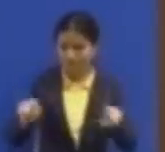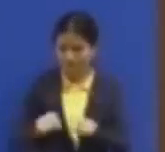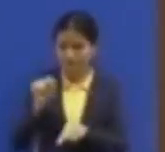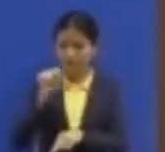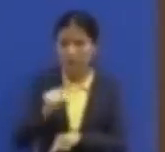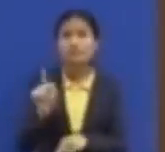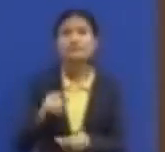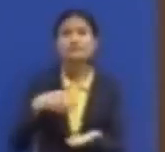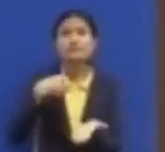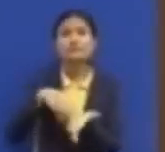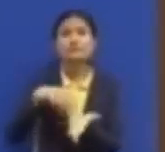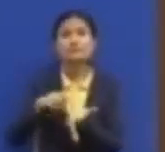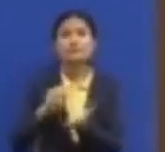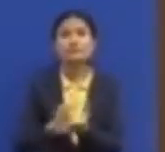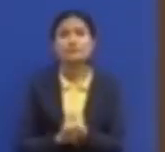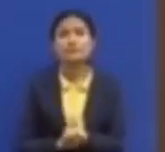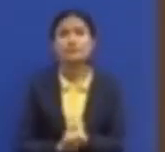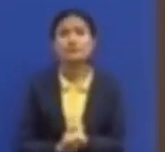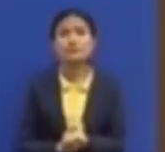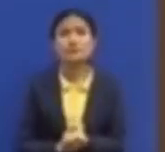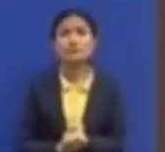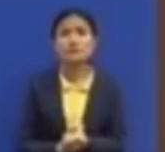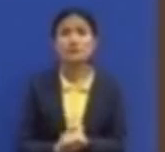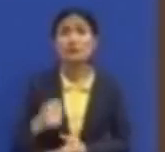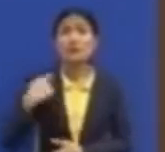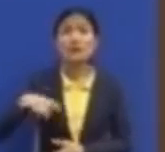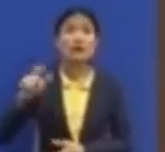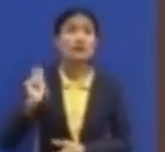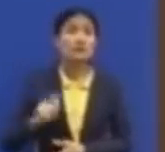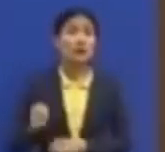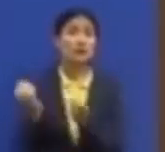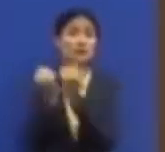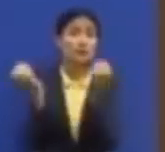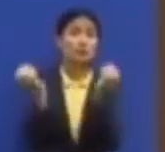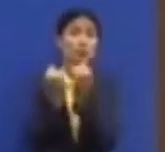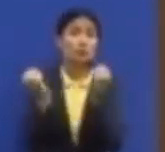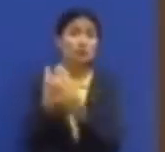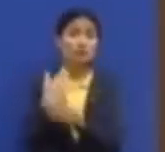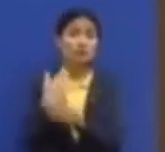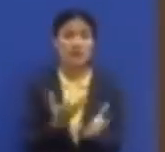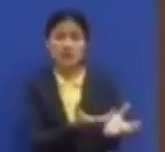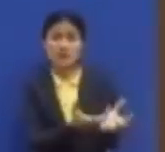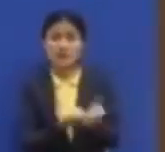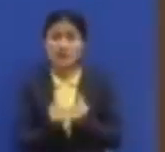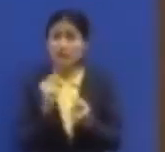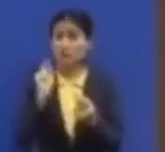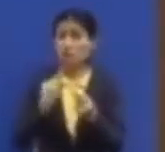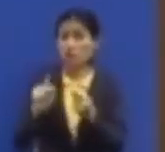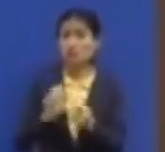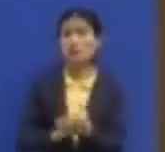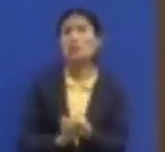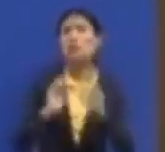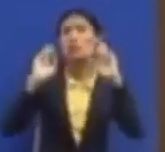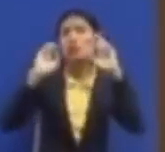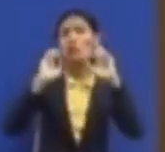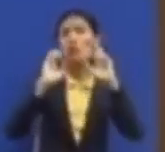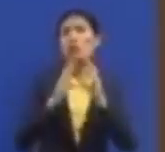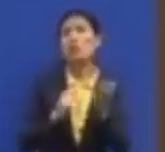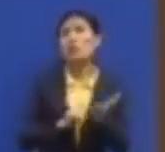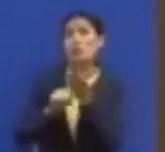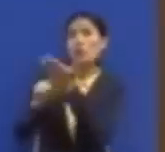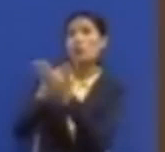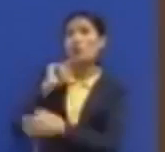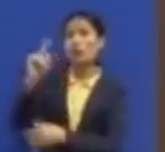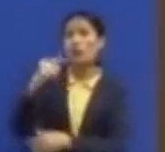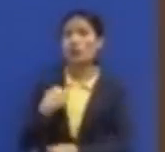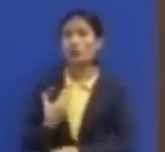ด้วยศาลรัฐธรรมนูญได้รับคำร้องเรื่องคณะกรรมการการเลือกตั้งขอให้ศาลรัฐธรร